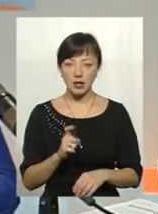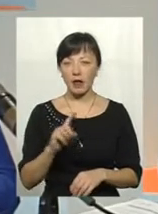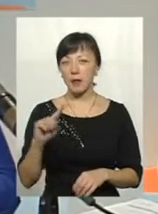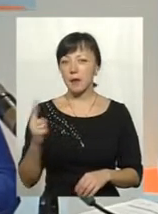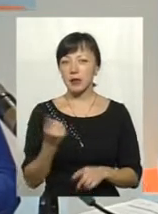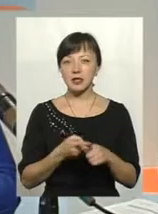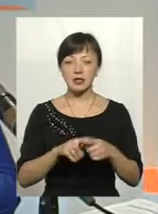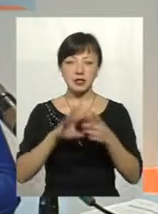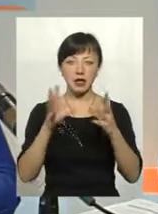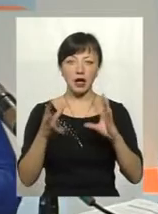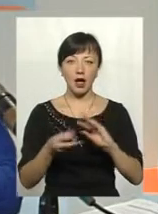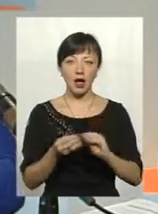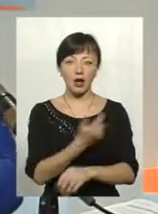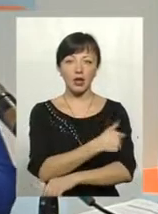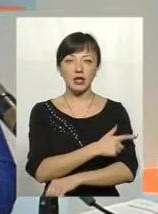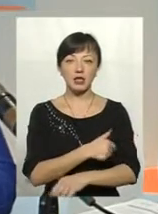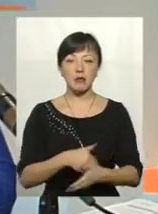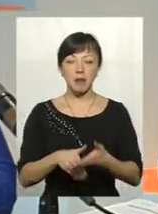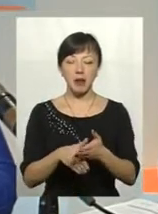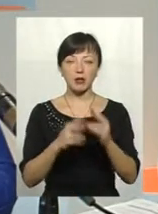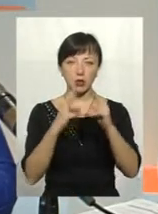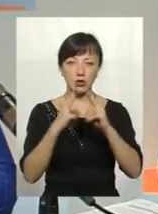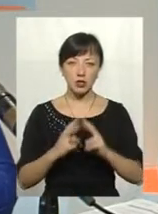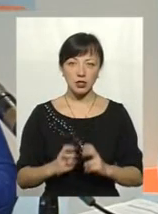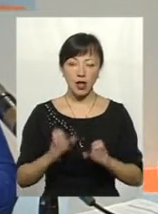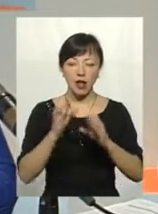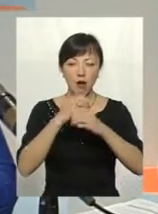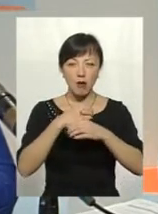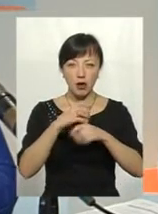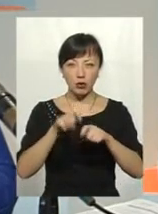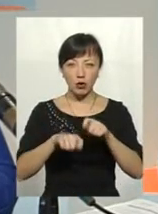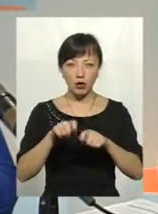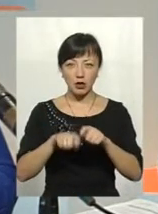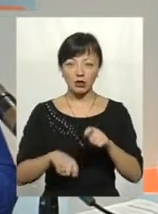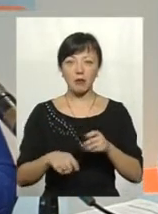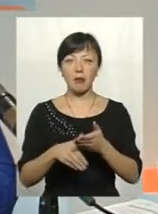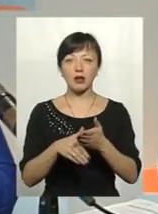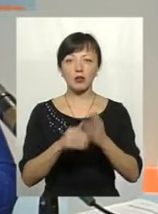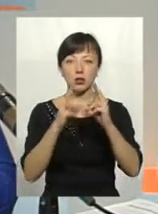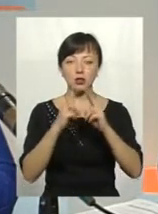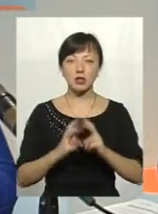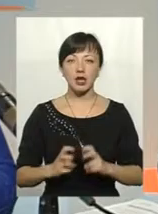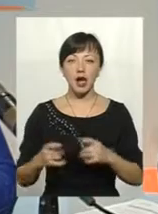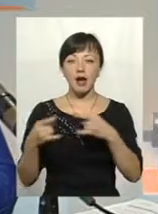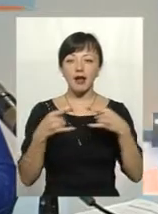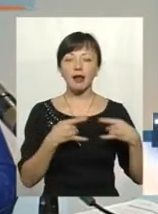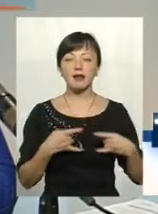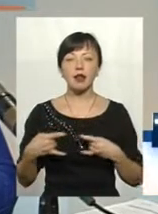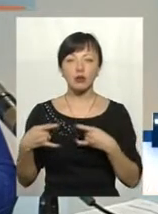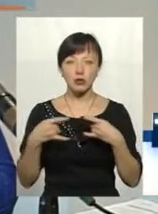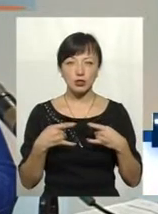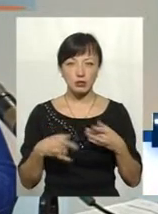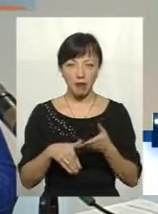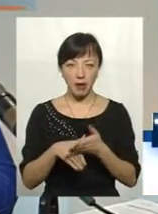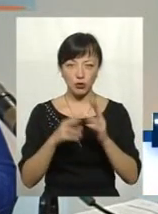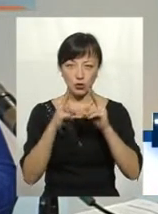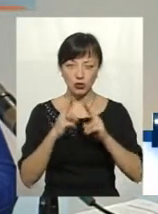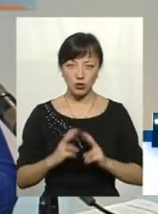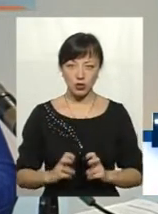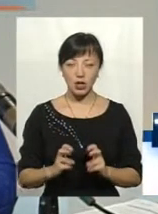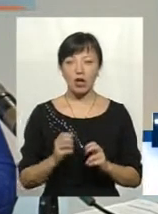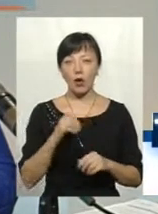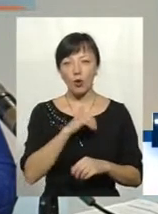це загальноклінічні методи дослідження, лабораторні методи дослідження, рентгенологічні методи дослідження.